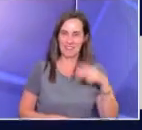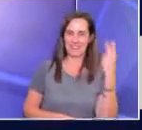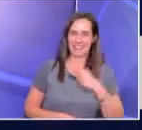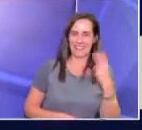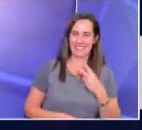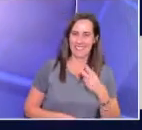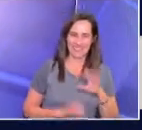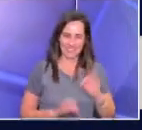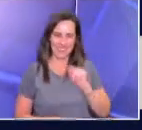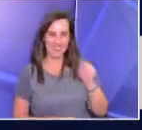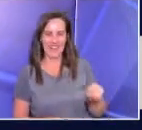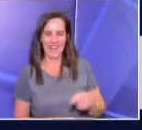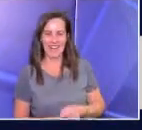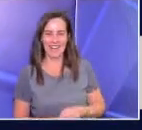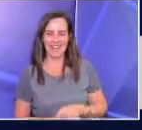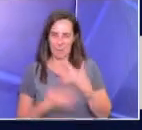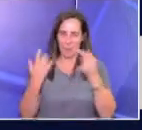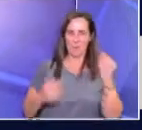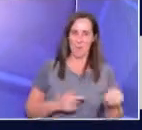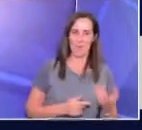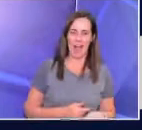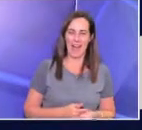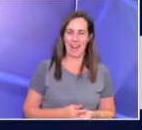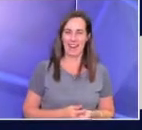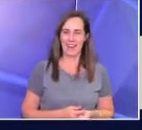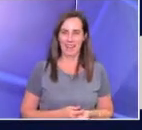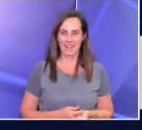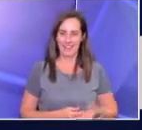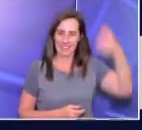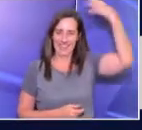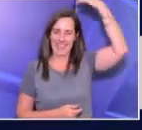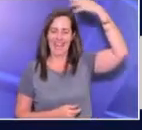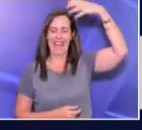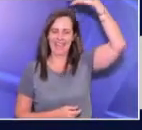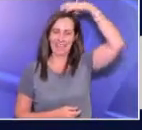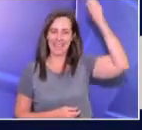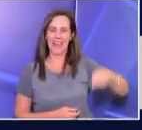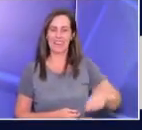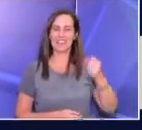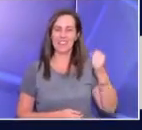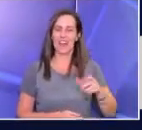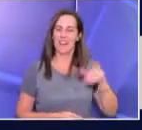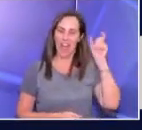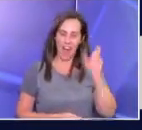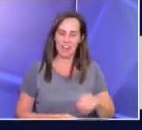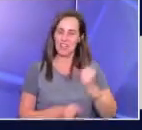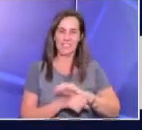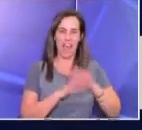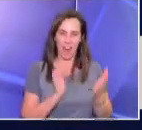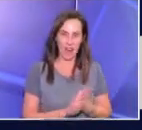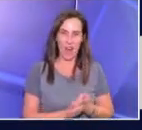בטח. באמת? ברור הגיע. כתר, שרבית? זה האיש שהלך נגד כל המנגנון,